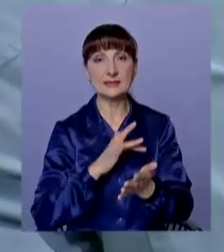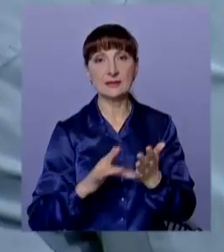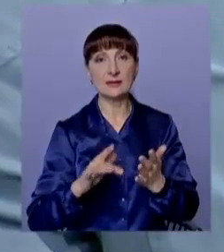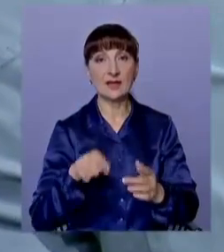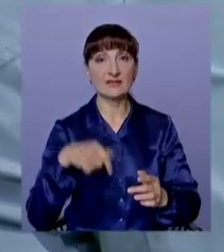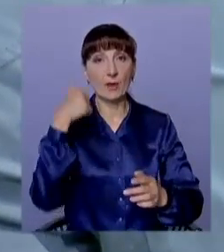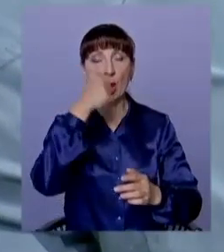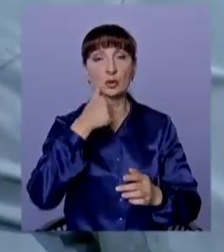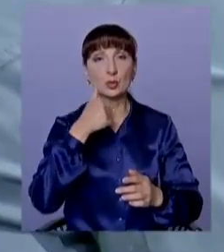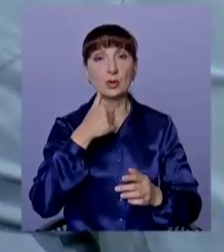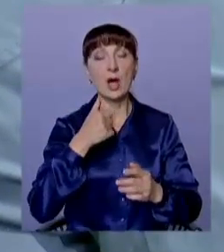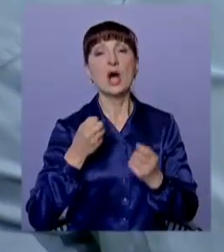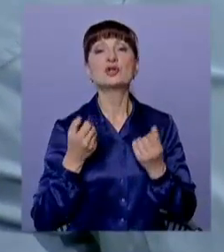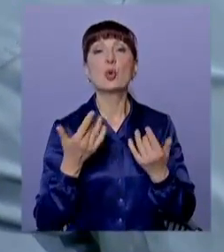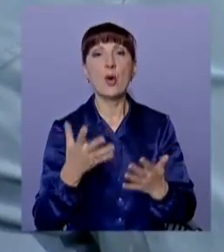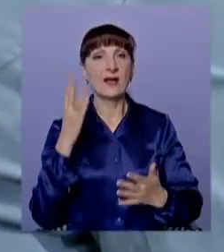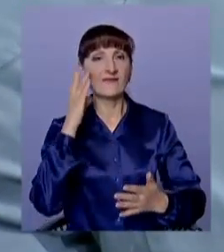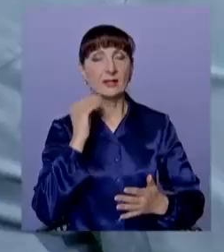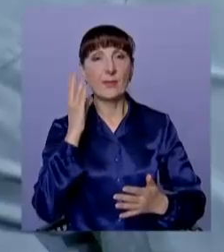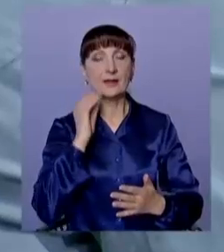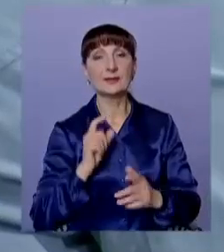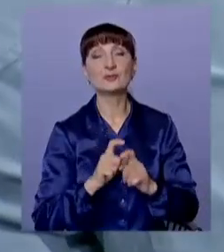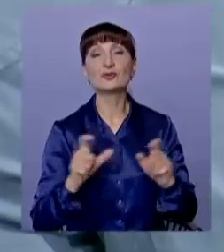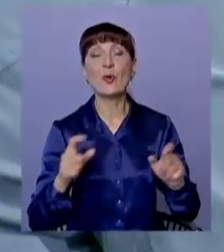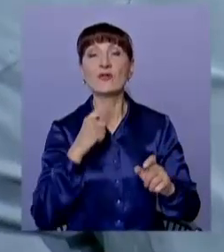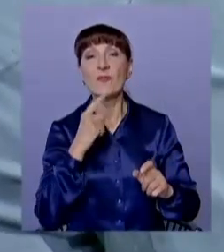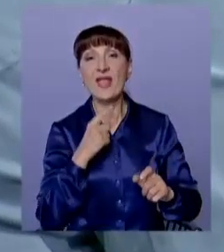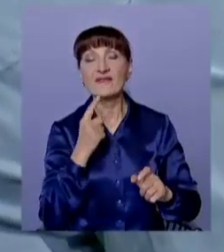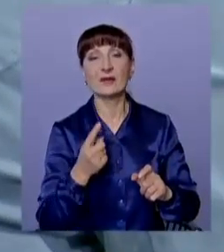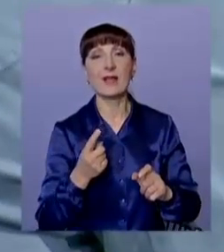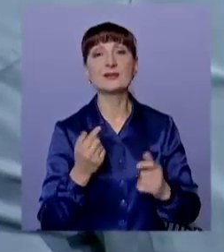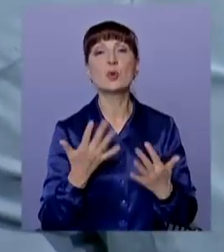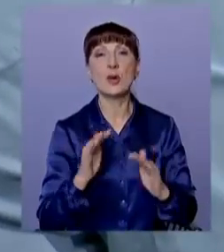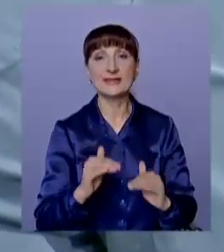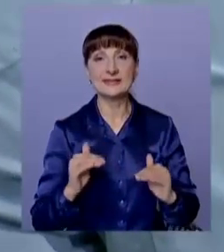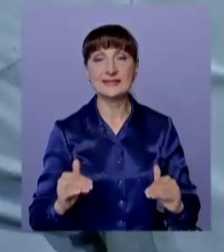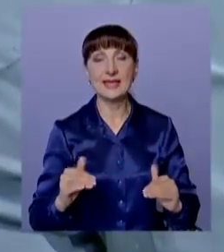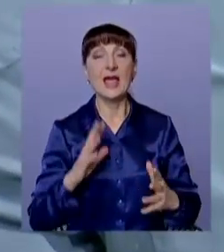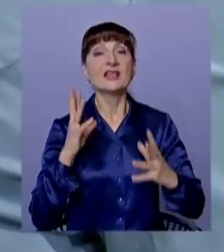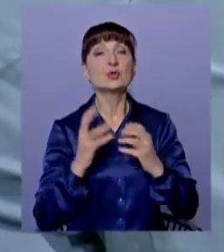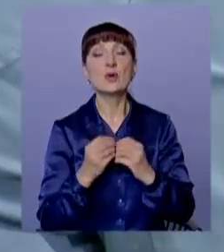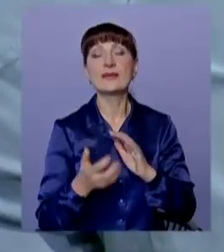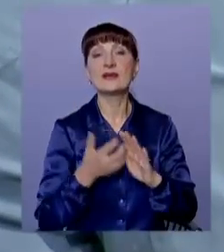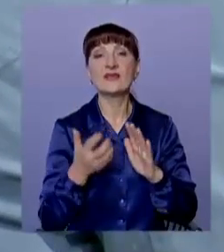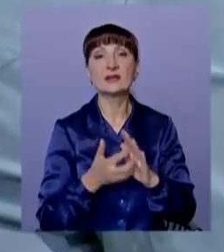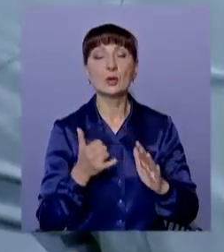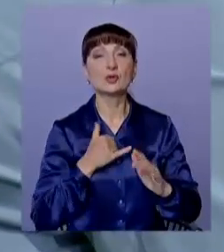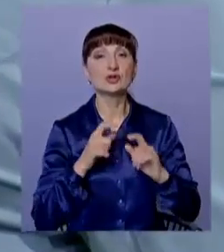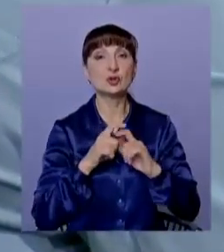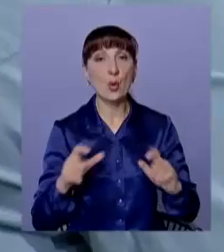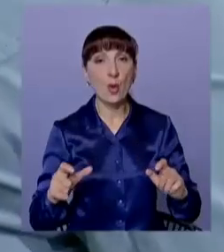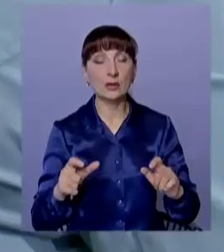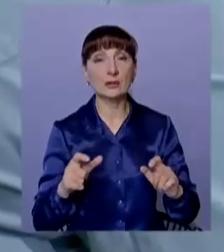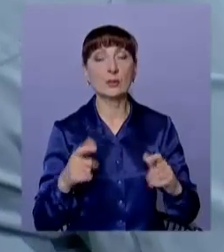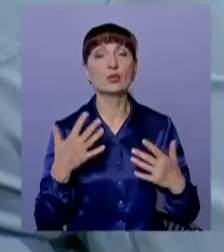года, хотелось бы услышать, сколько в Алматы пойдет первоклашек в школы, сколько вообще не хватает у нас, может быть, школ, мы уже